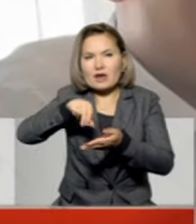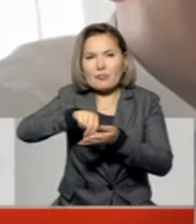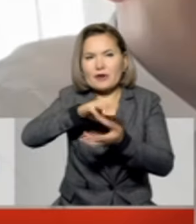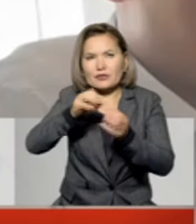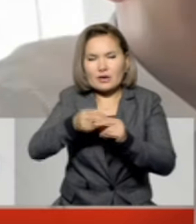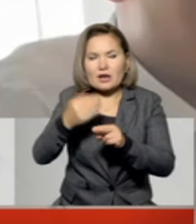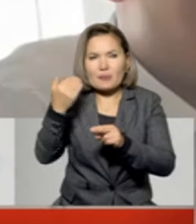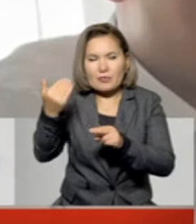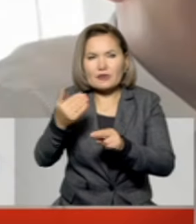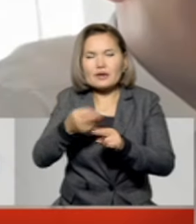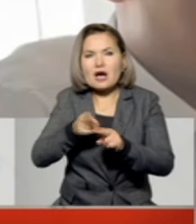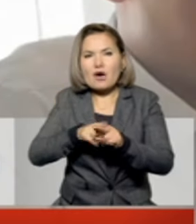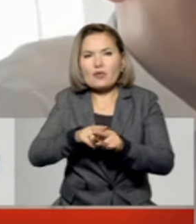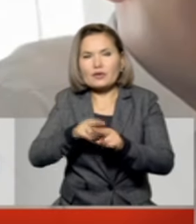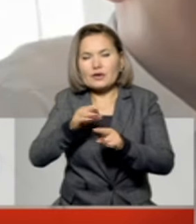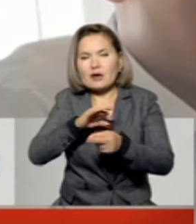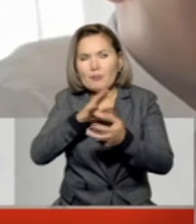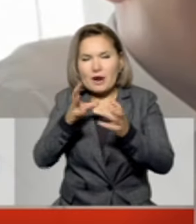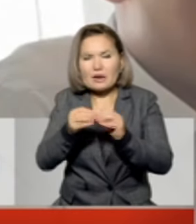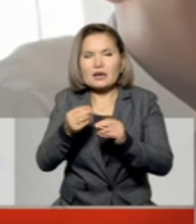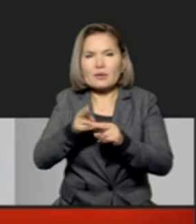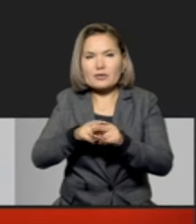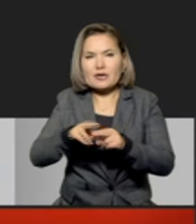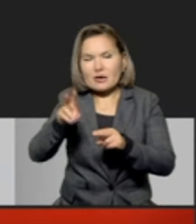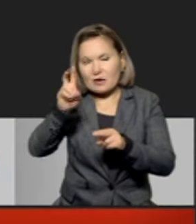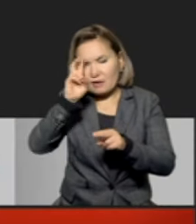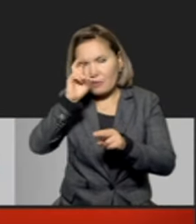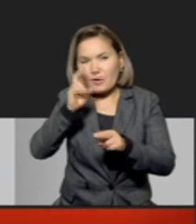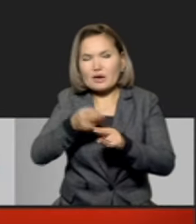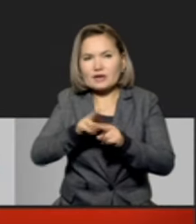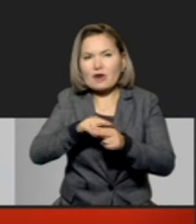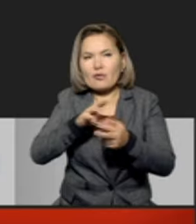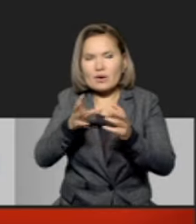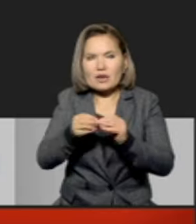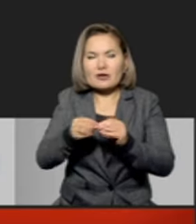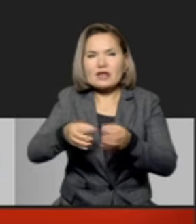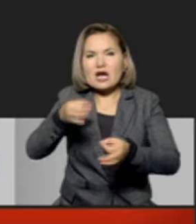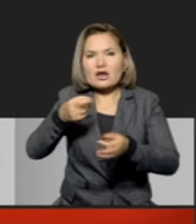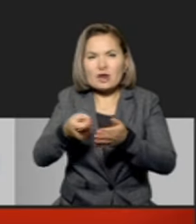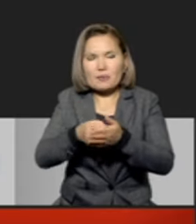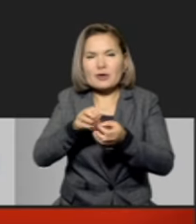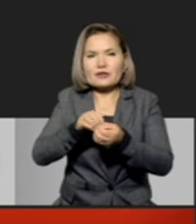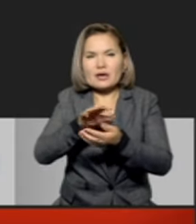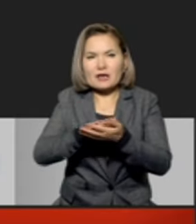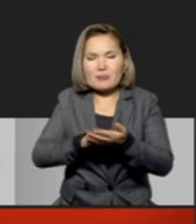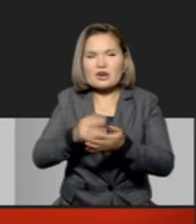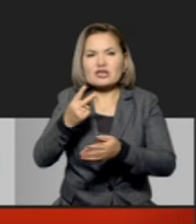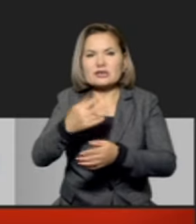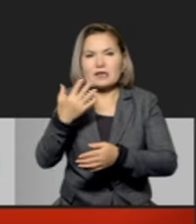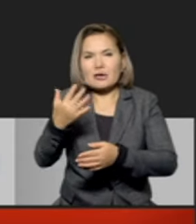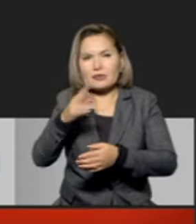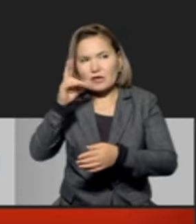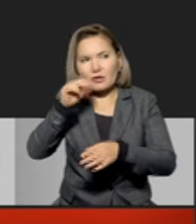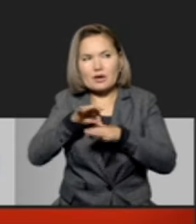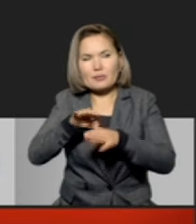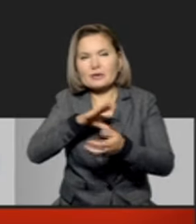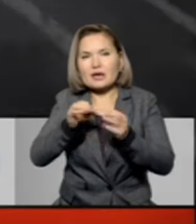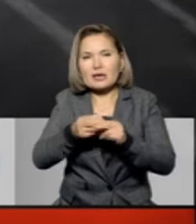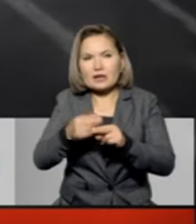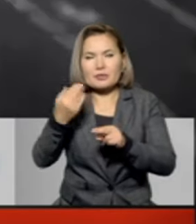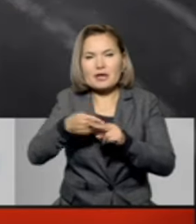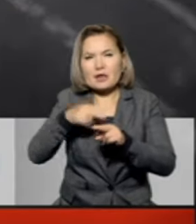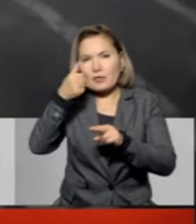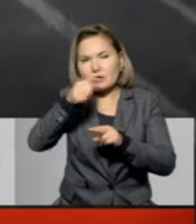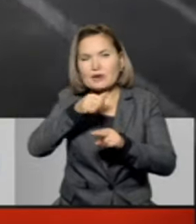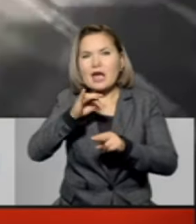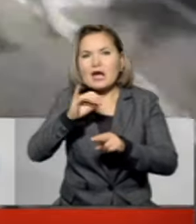кешірімін қабылдағанын, ал материалдық шығынды қабылдаудан бас тартқанын айтты. Келесі сот отырысы қарашаның 25-де өтеді. Еске